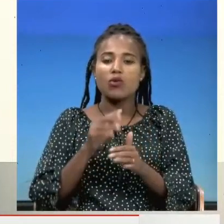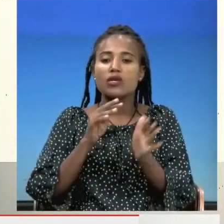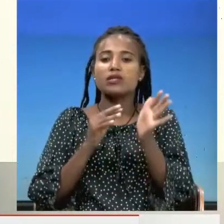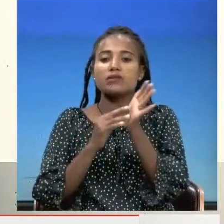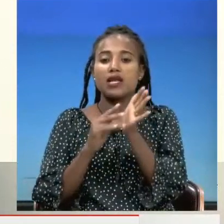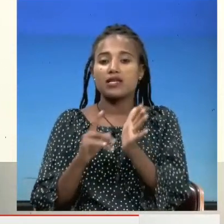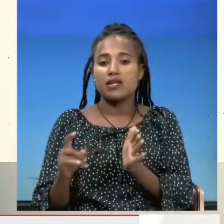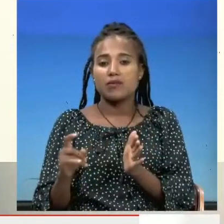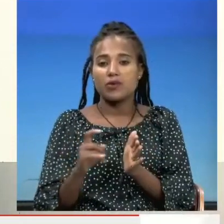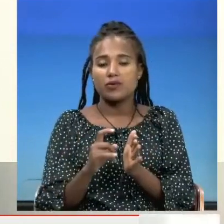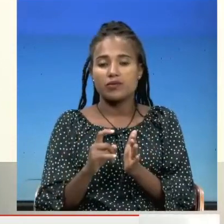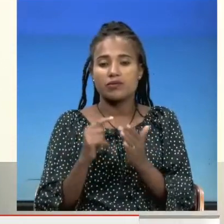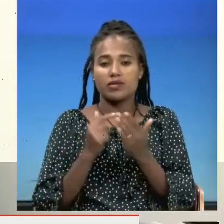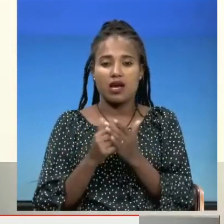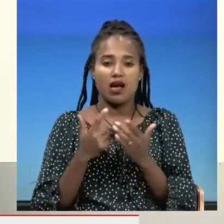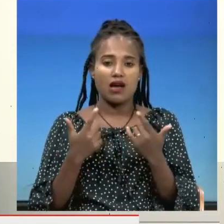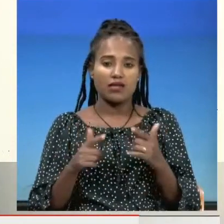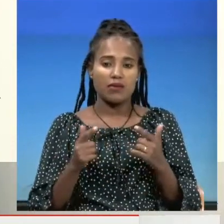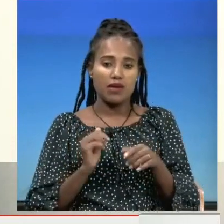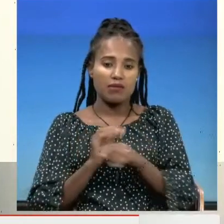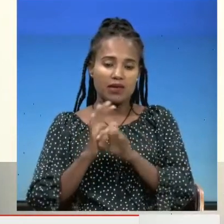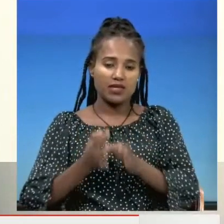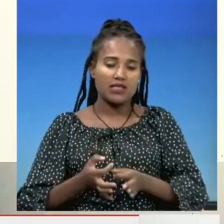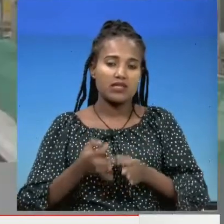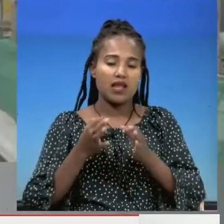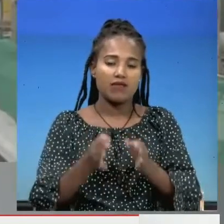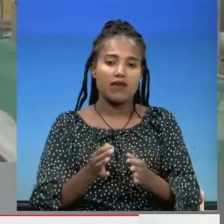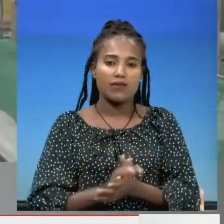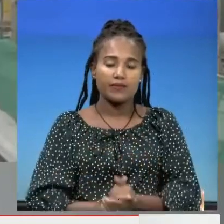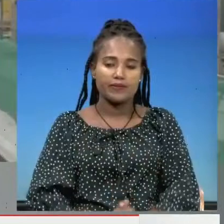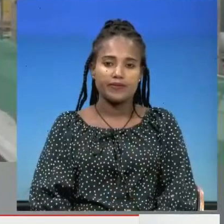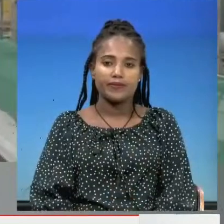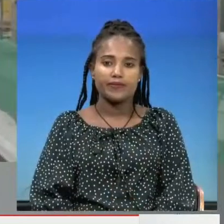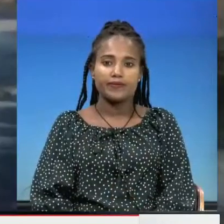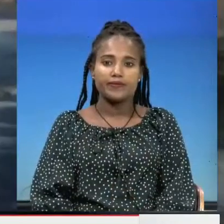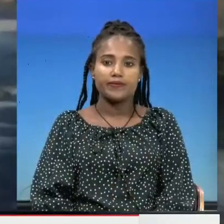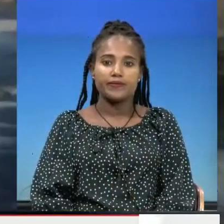ተምሳሌትም ስለሚሆን በዚህ አጋጣሚ መልእክቴን አስተላልፋለሁ።